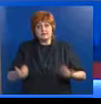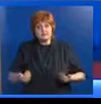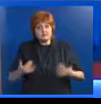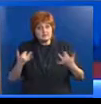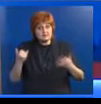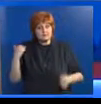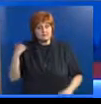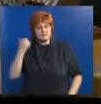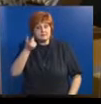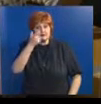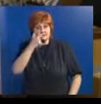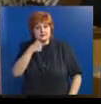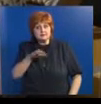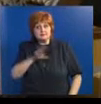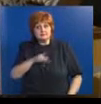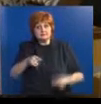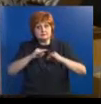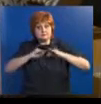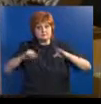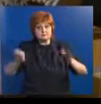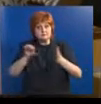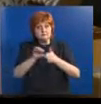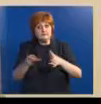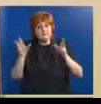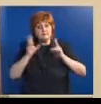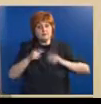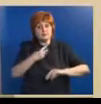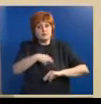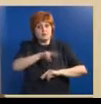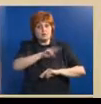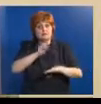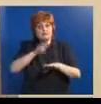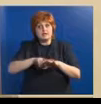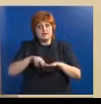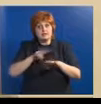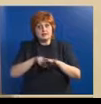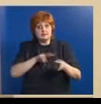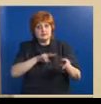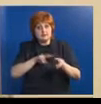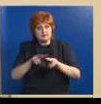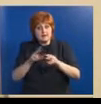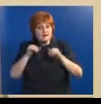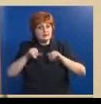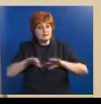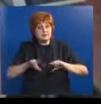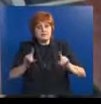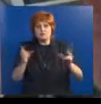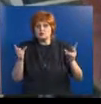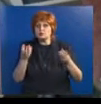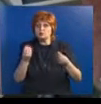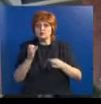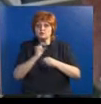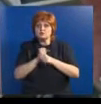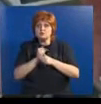Сегодня в администрации Ставрополя прошел круглый стол с участием педагогов, медиков, сотрудников полиции и госнаркоконтроля. Они решали, что нужно еще сделать,